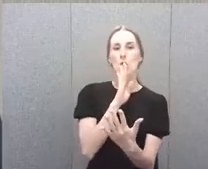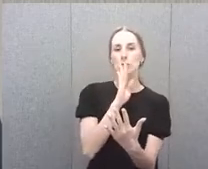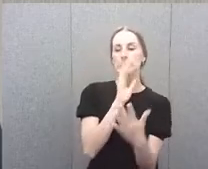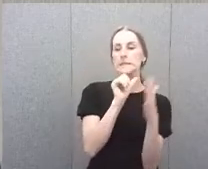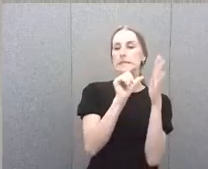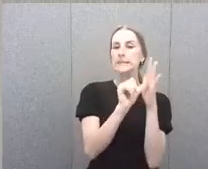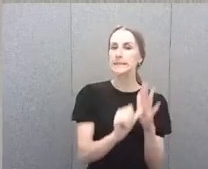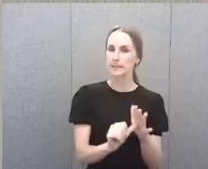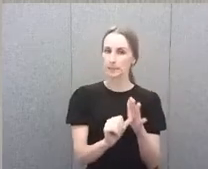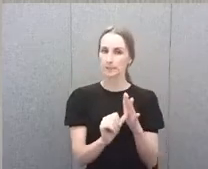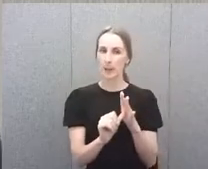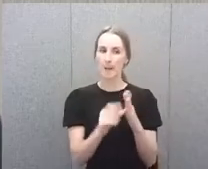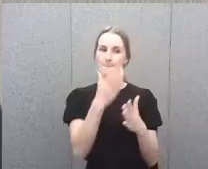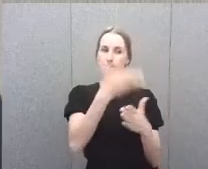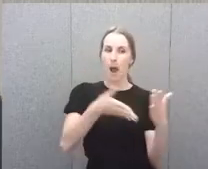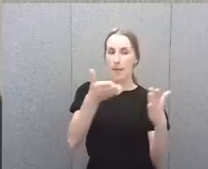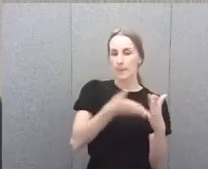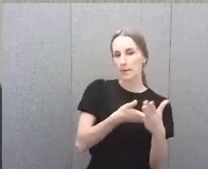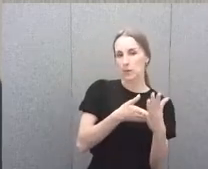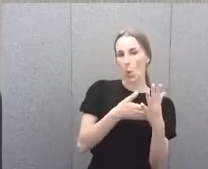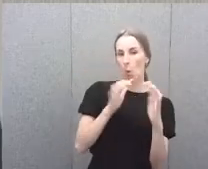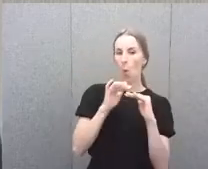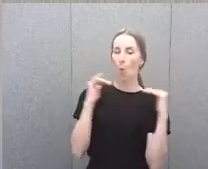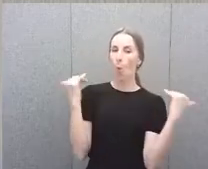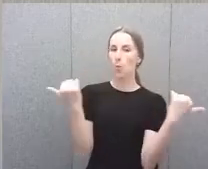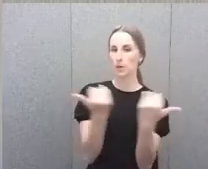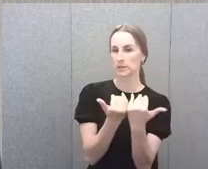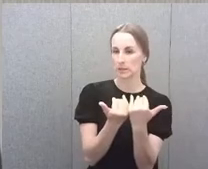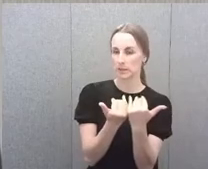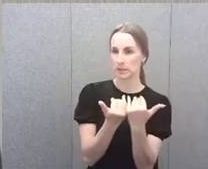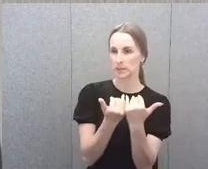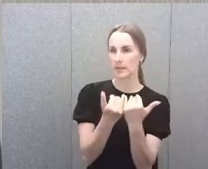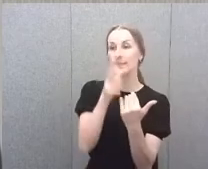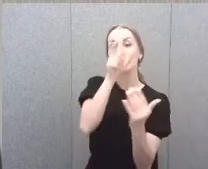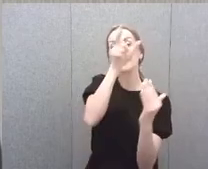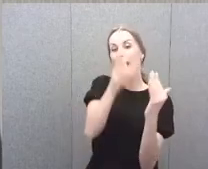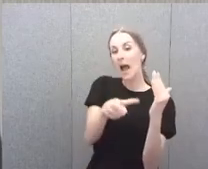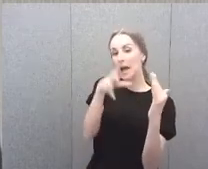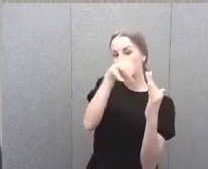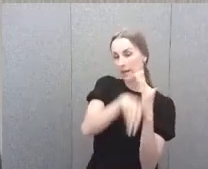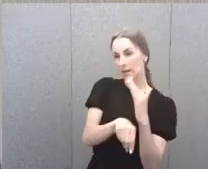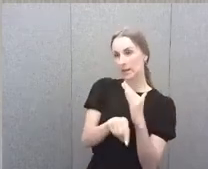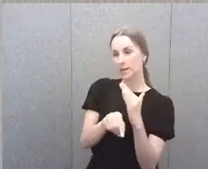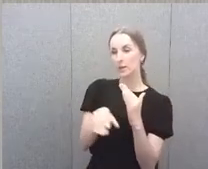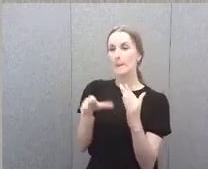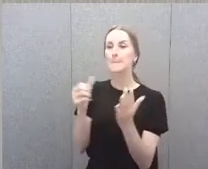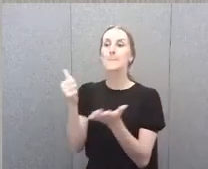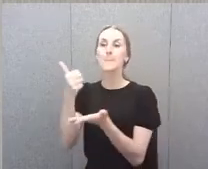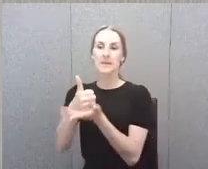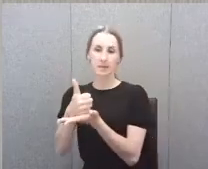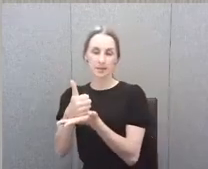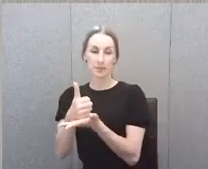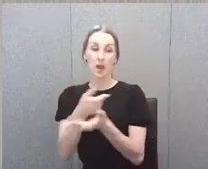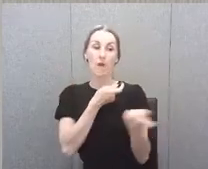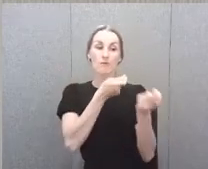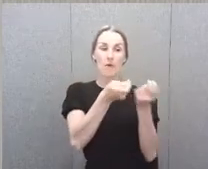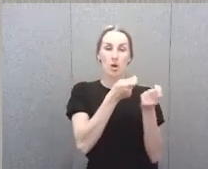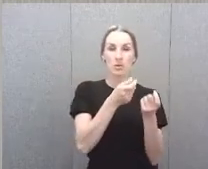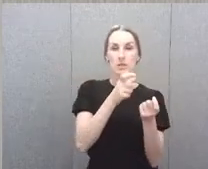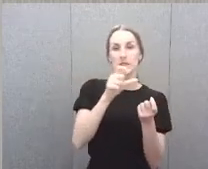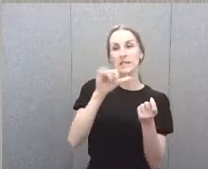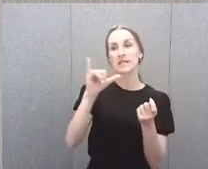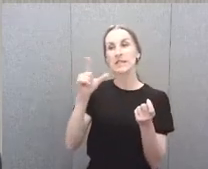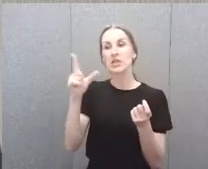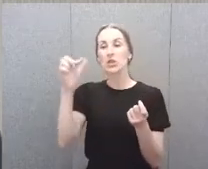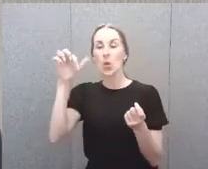является членом комитета СИДО ООН. Она не только член этого комитета, но и бывший председатель. Даля